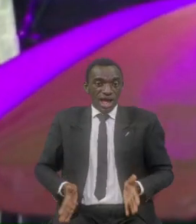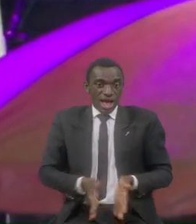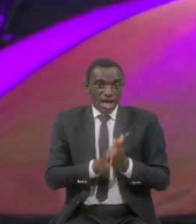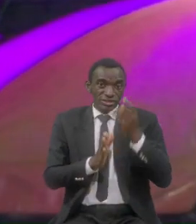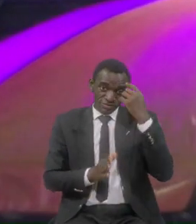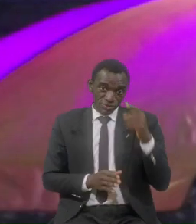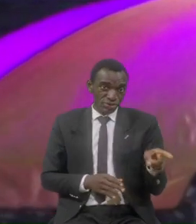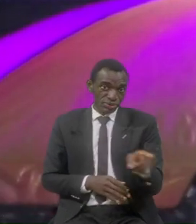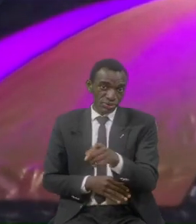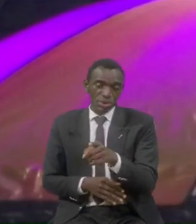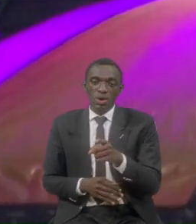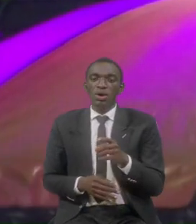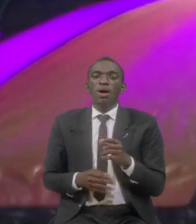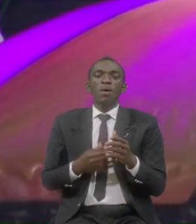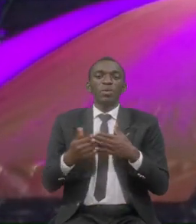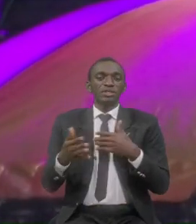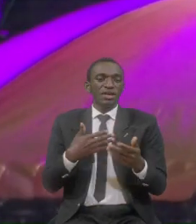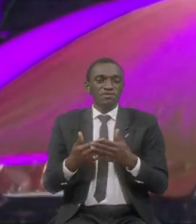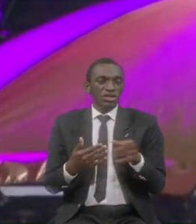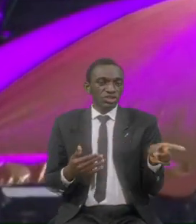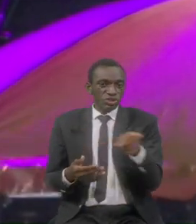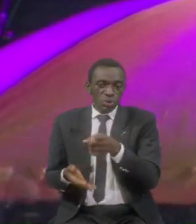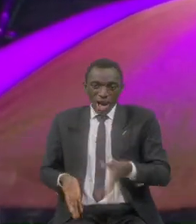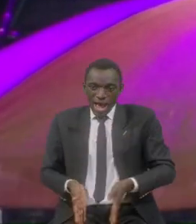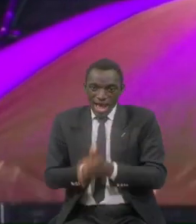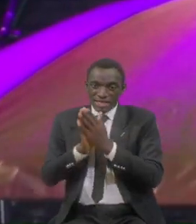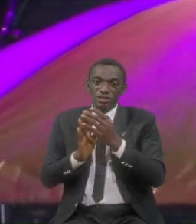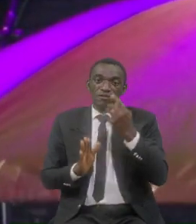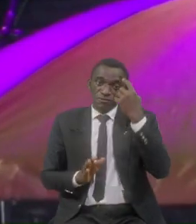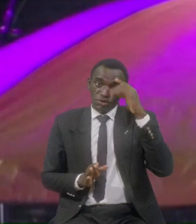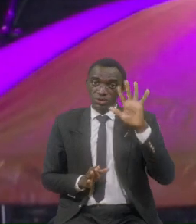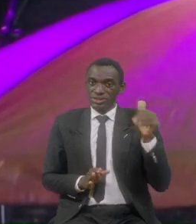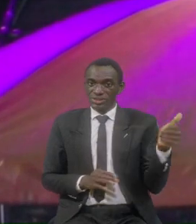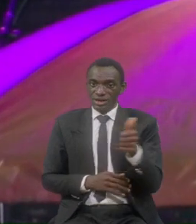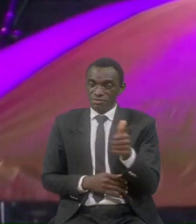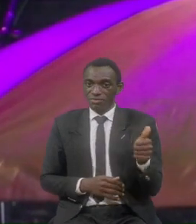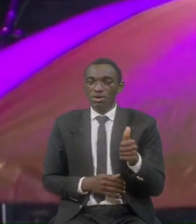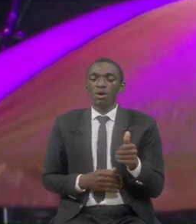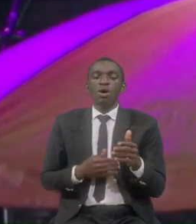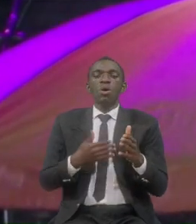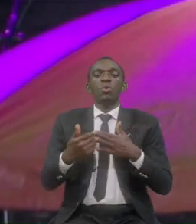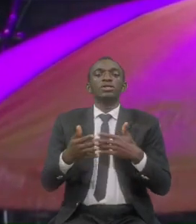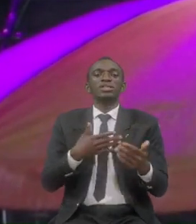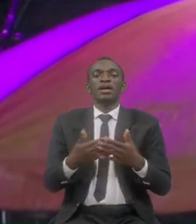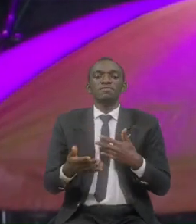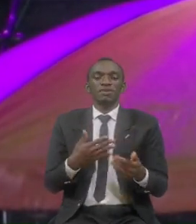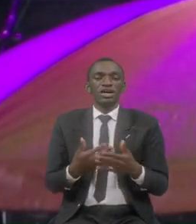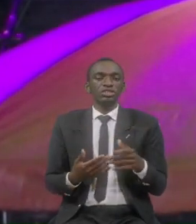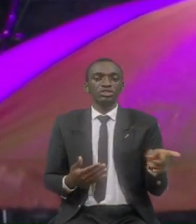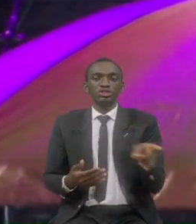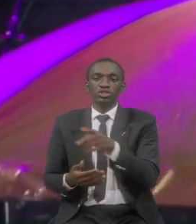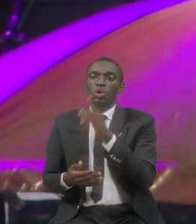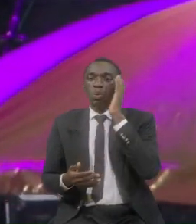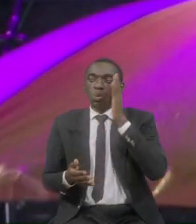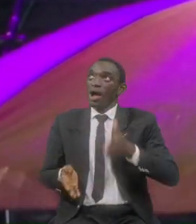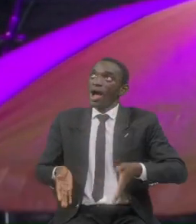sa inyo. You ask for yourself. Maskin unsa inyo pangayoon sa inyo. Whatsoever ye shall ask the